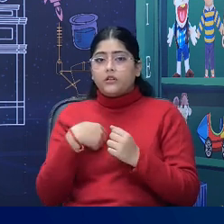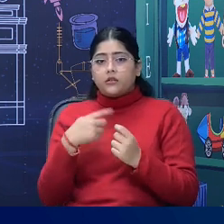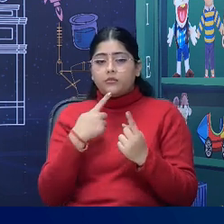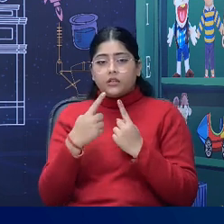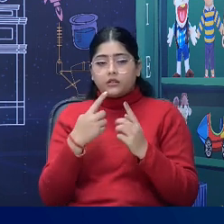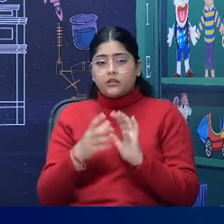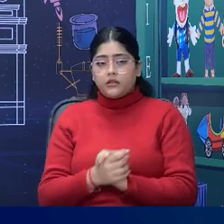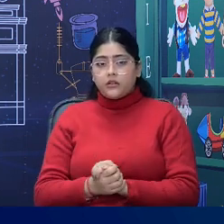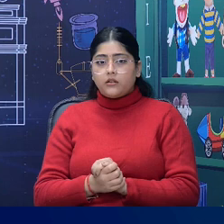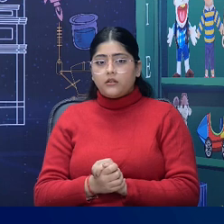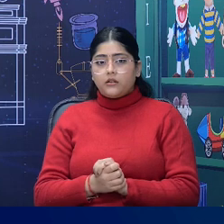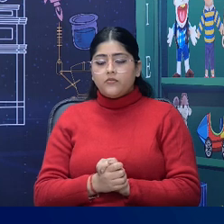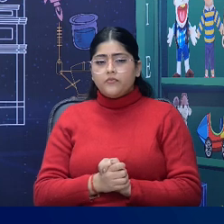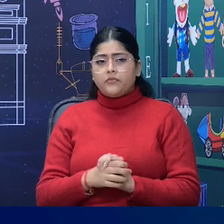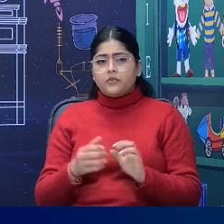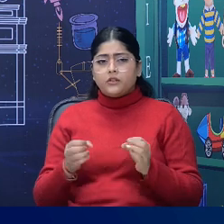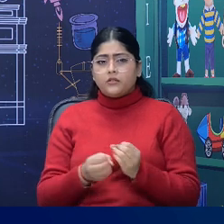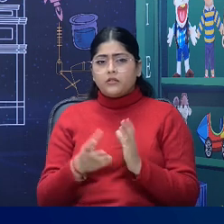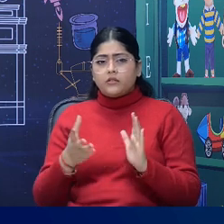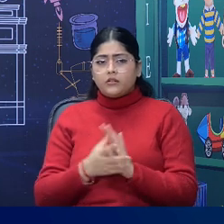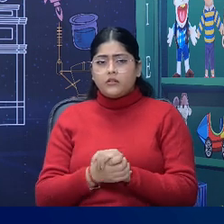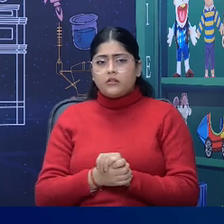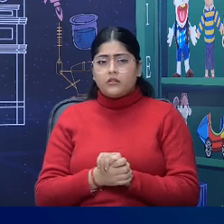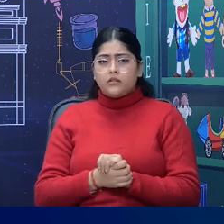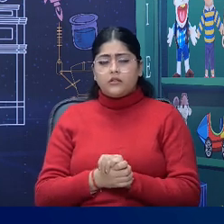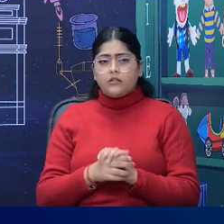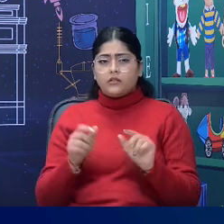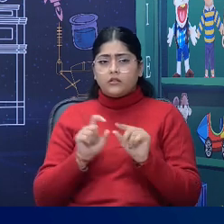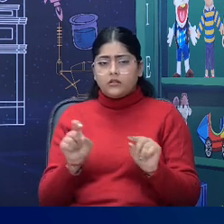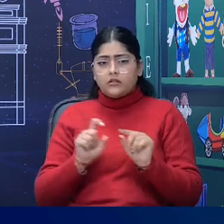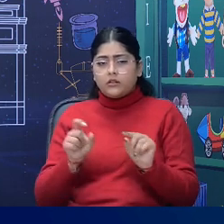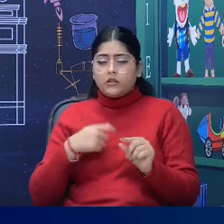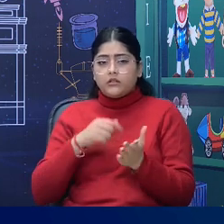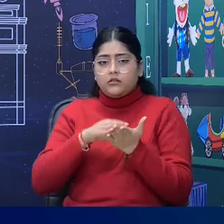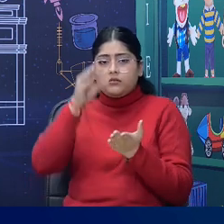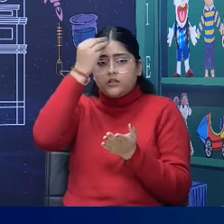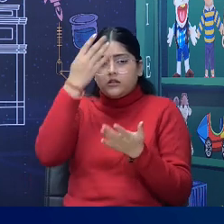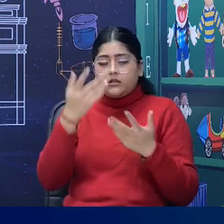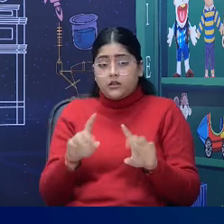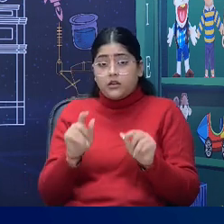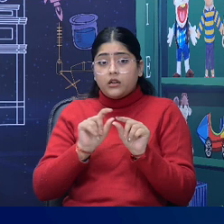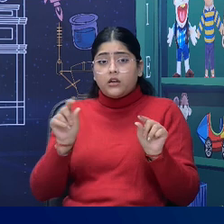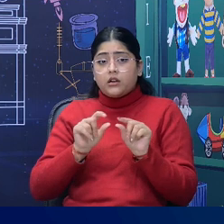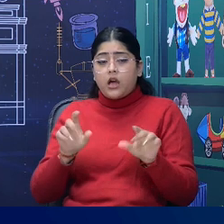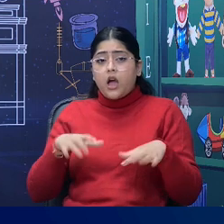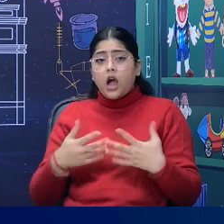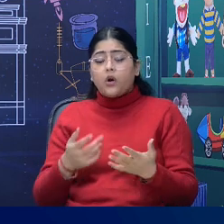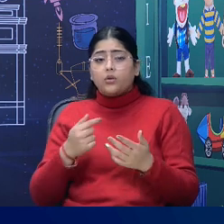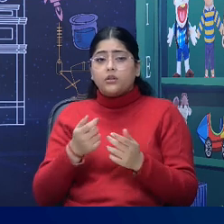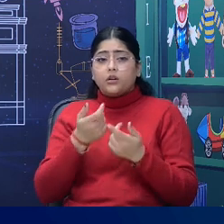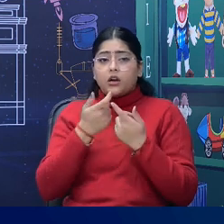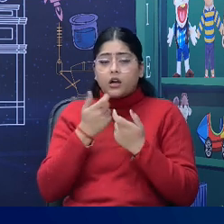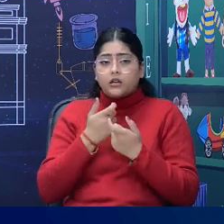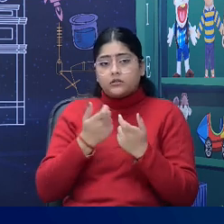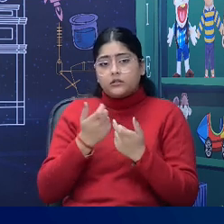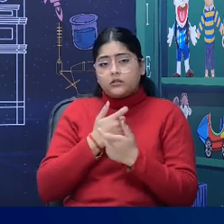बेचने वाले यही हमने पाठ में जो व्यंगात्मक रचना है उसको जान रहे हैं और कैसे एक व्यंग के माध्यम से हंसते हंसाते बच्चों को जो है